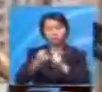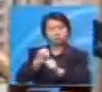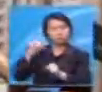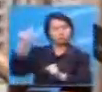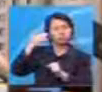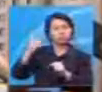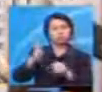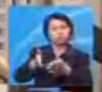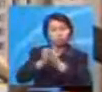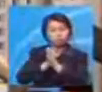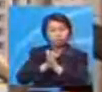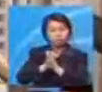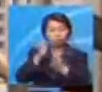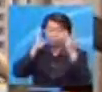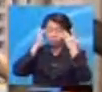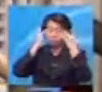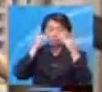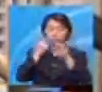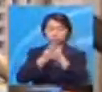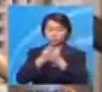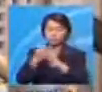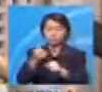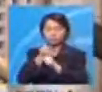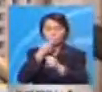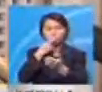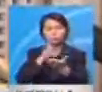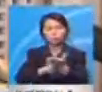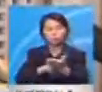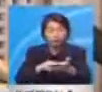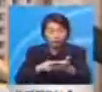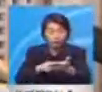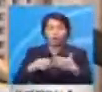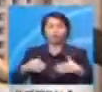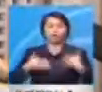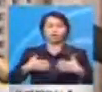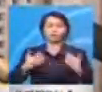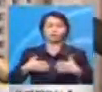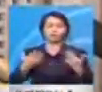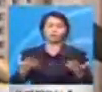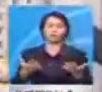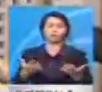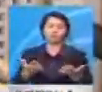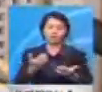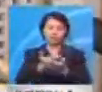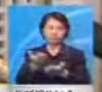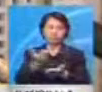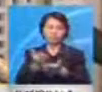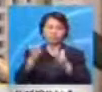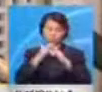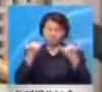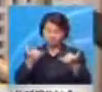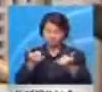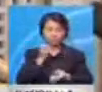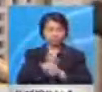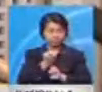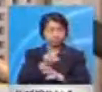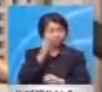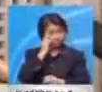last tak sangkaba saya dapat surat dan saya macam happyah juga sebenarnya nak rumah sekarang bukan